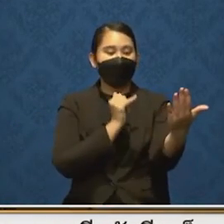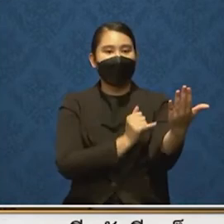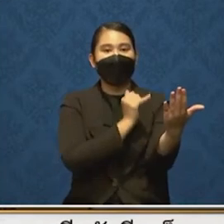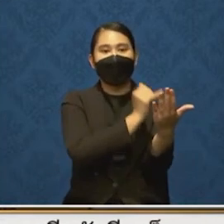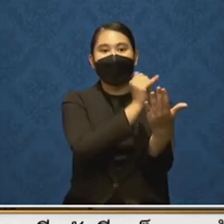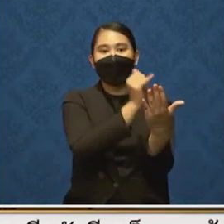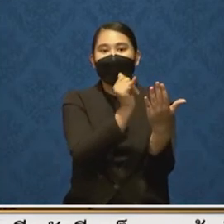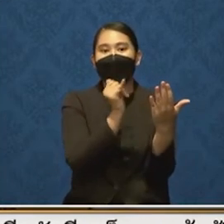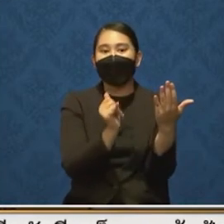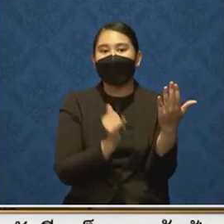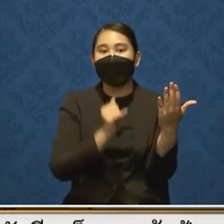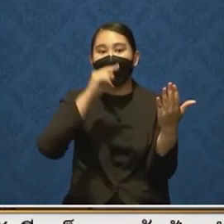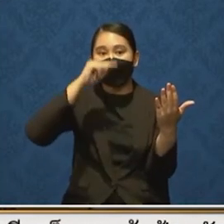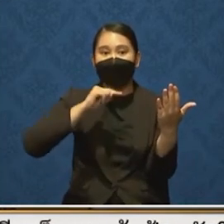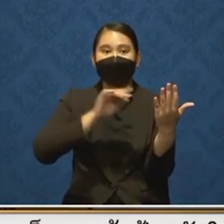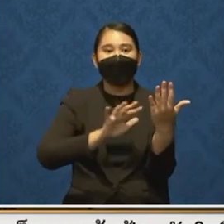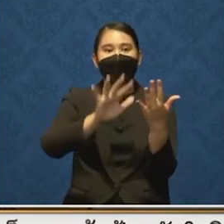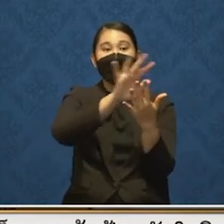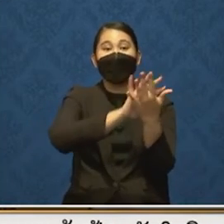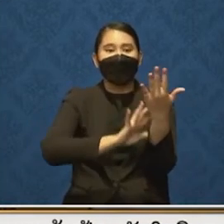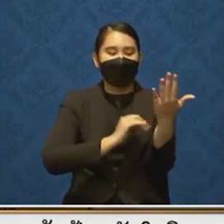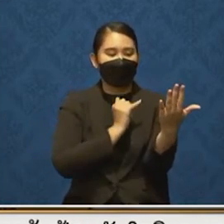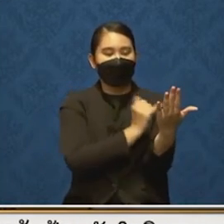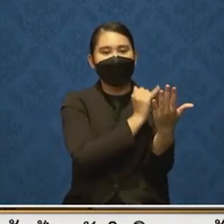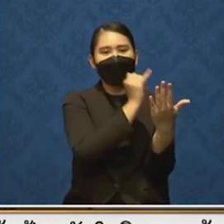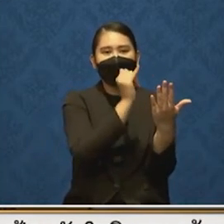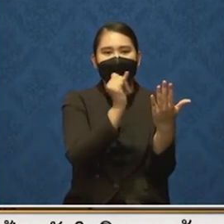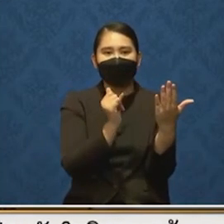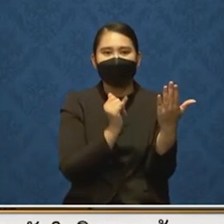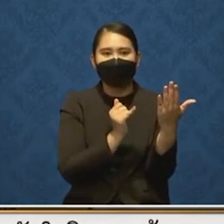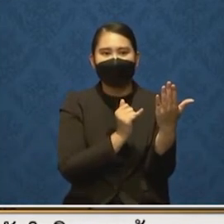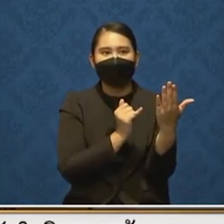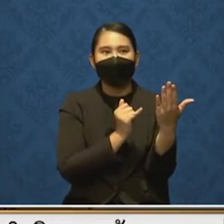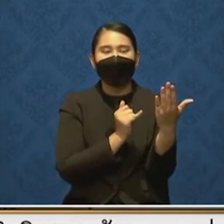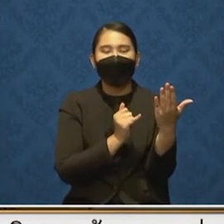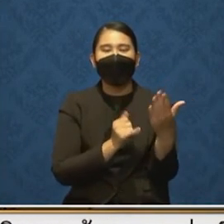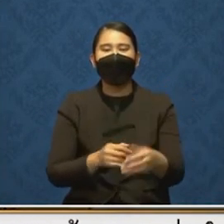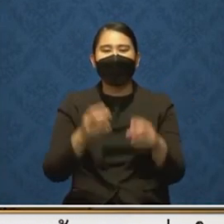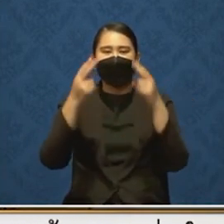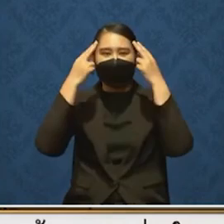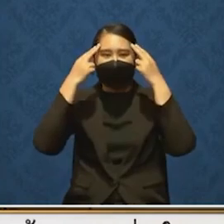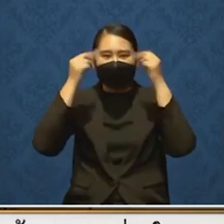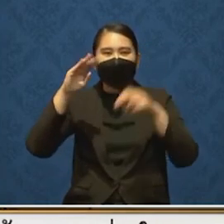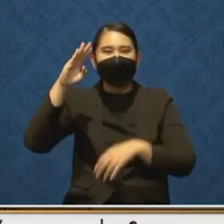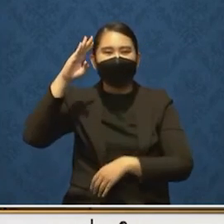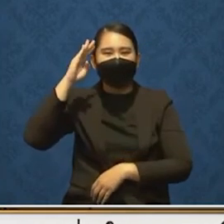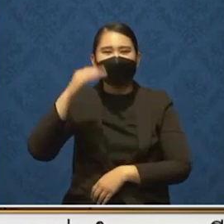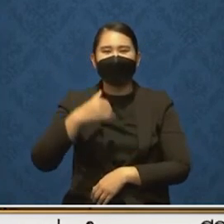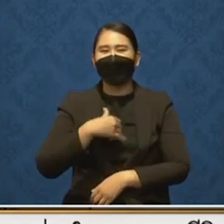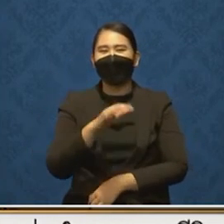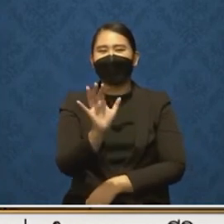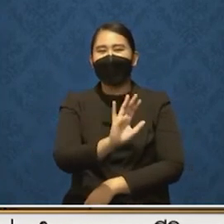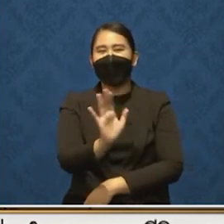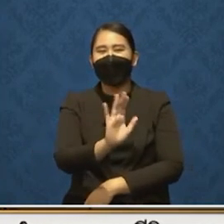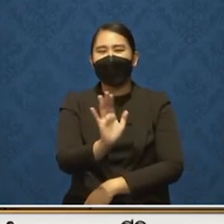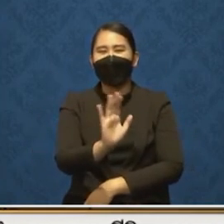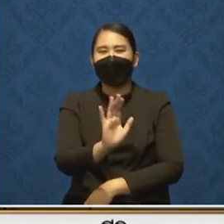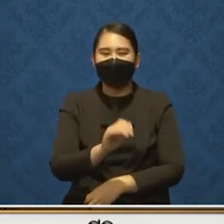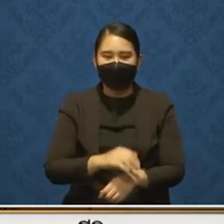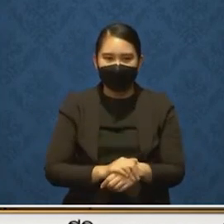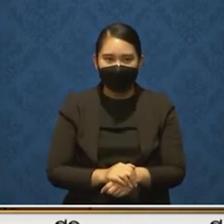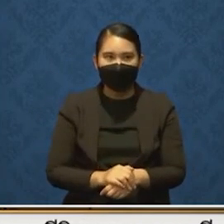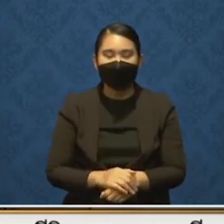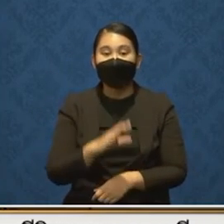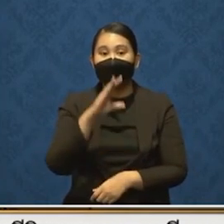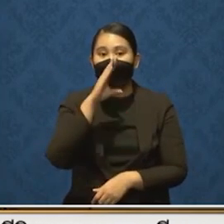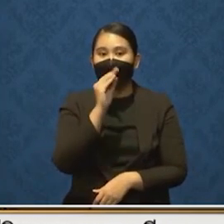ในประเทศไยนะครับไม่มีใครเอาคุไปยดแแตคนเดียวต้องกลาผู้ชันี้เลยครับกลา